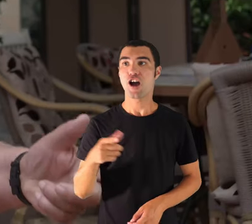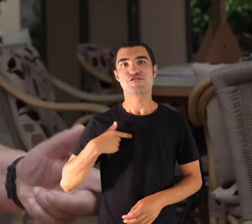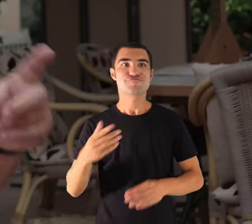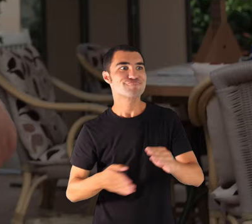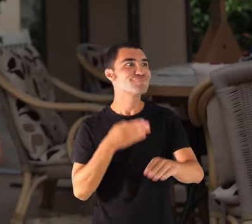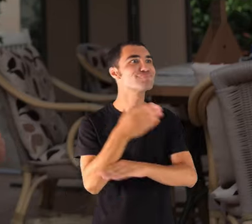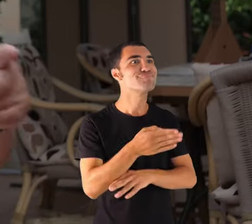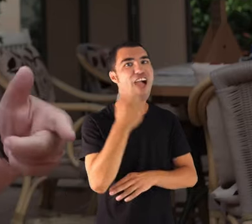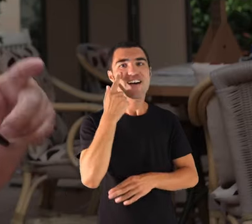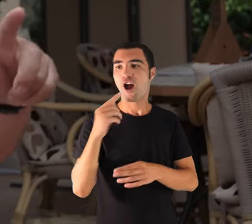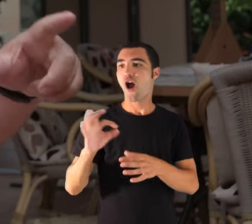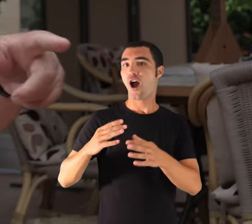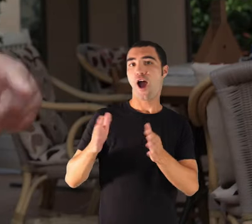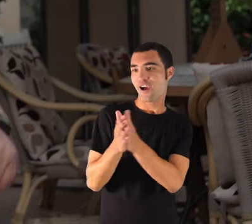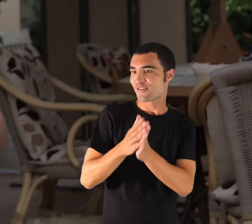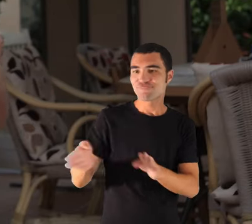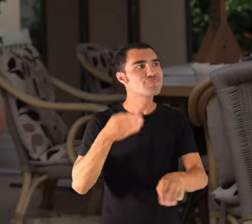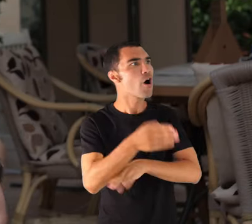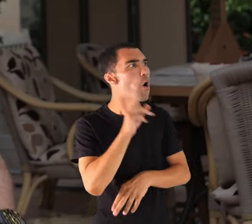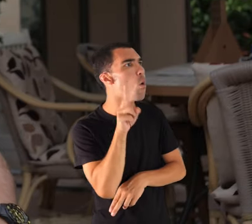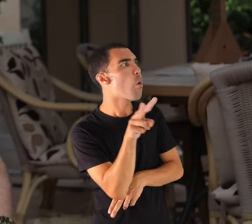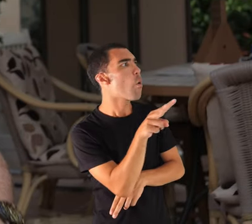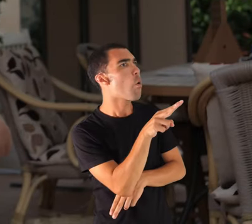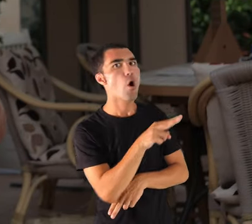si jo no podia, hi havia un altre que...